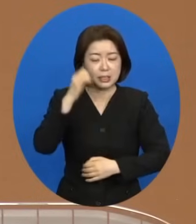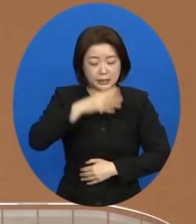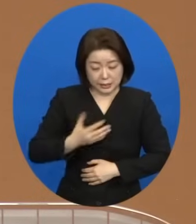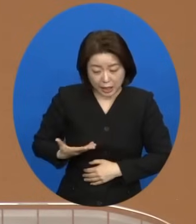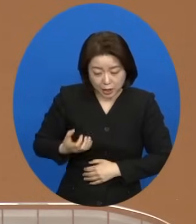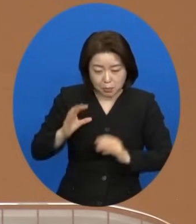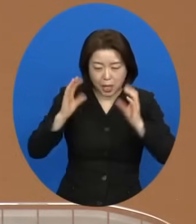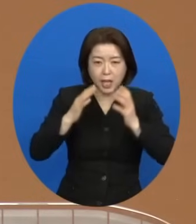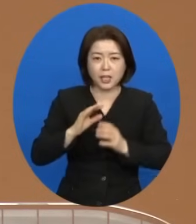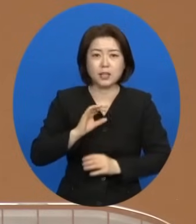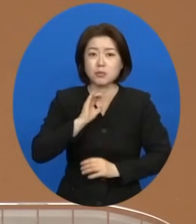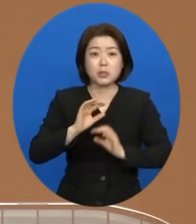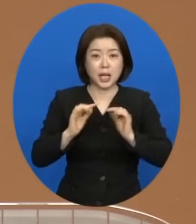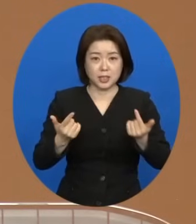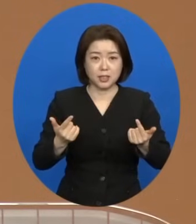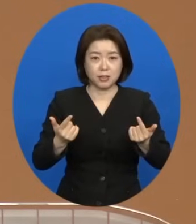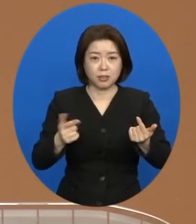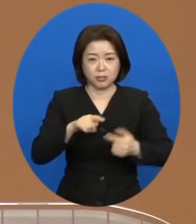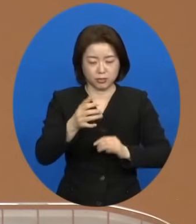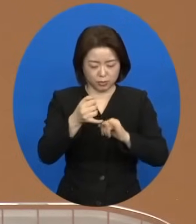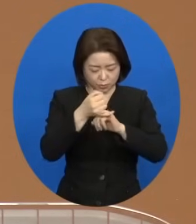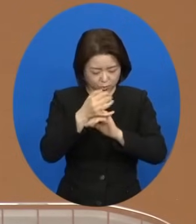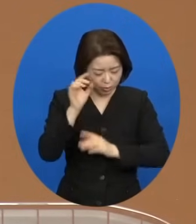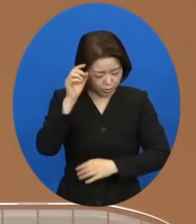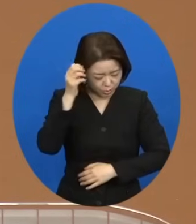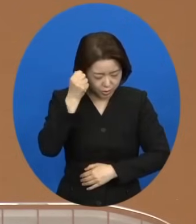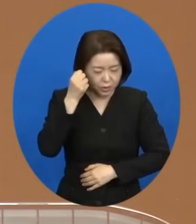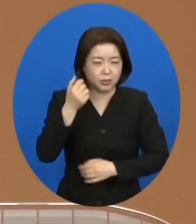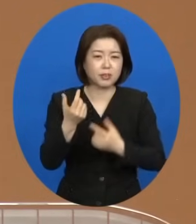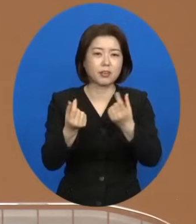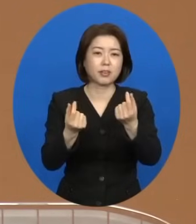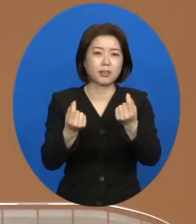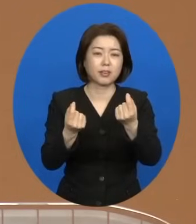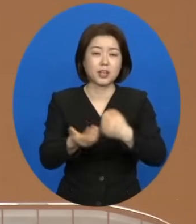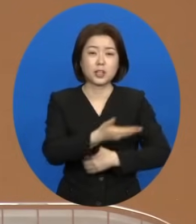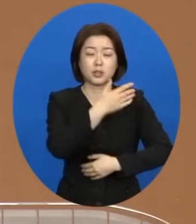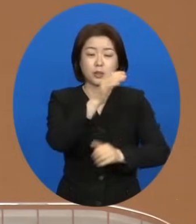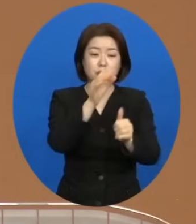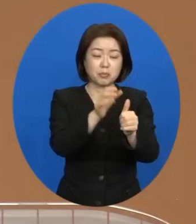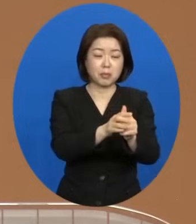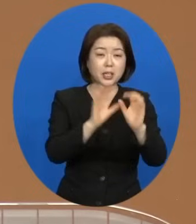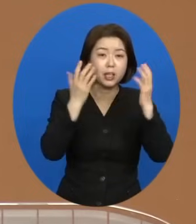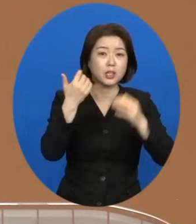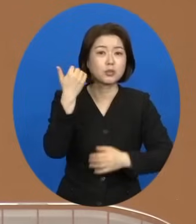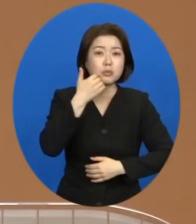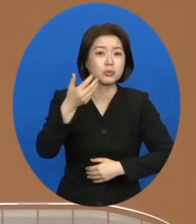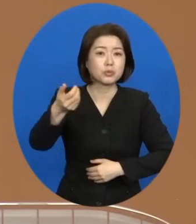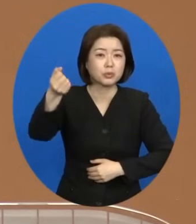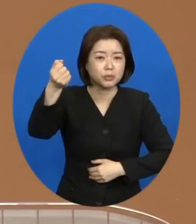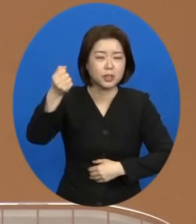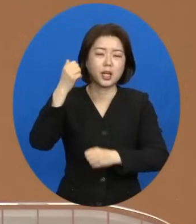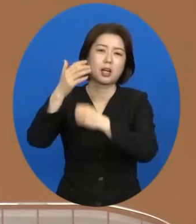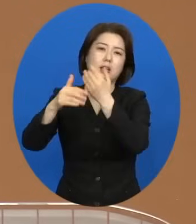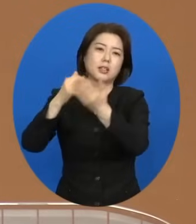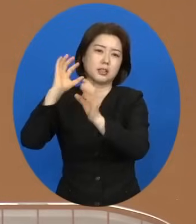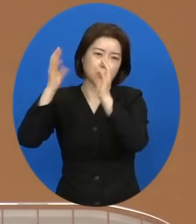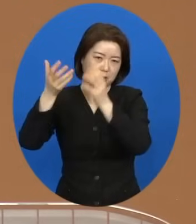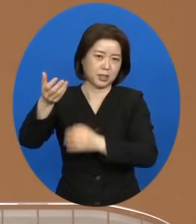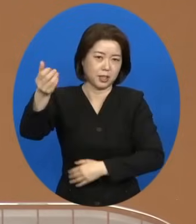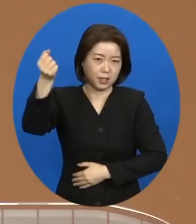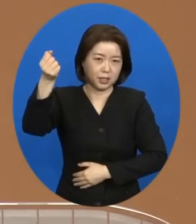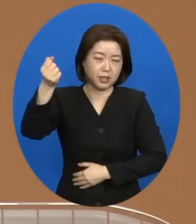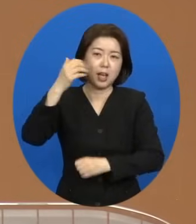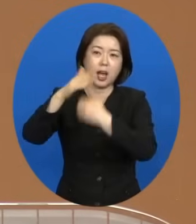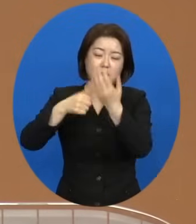아닙니다 여러분 그걸 믿으셔야 합니다 여러분들에게 맡겨진 아이는 누구의 아입니까 하나님의 아이입니다 하나님의